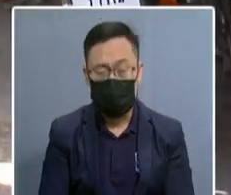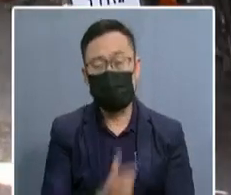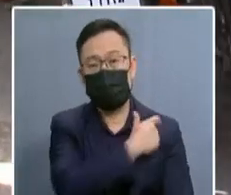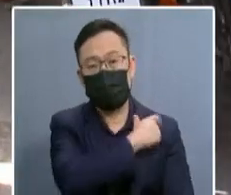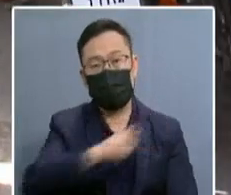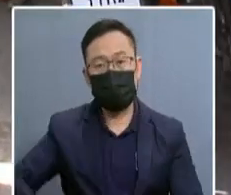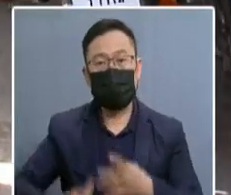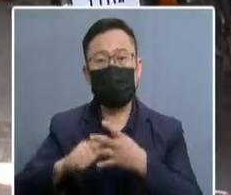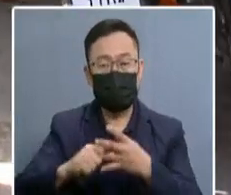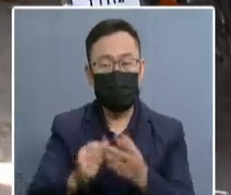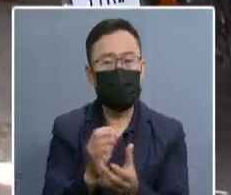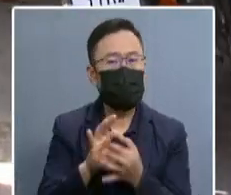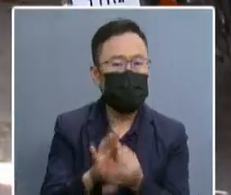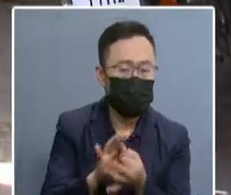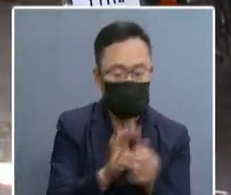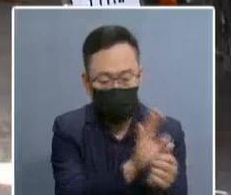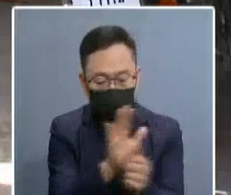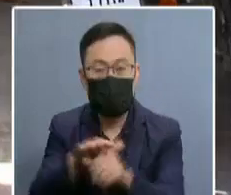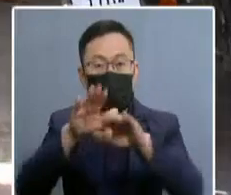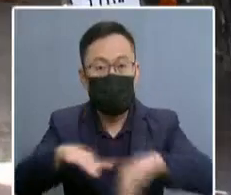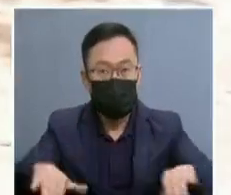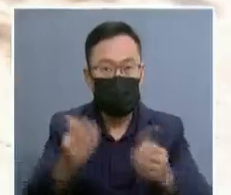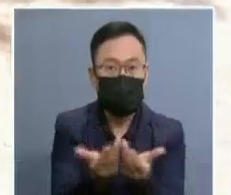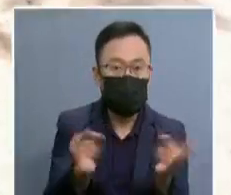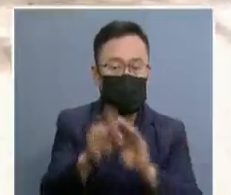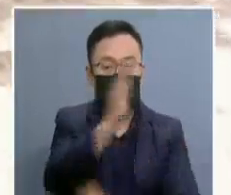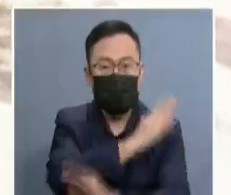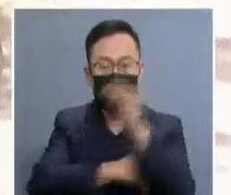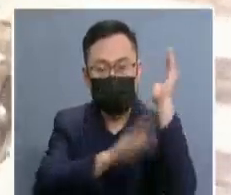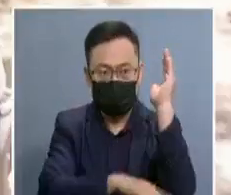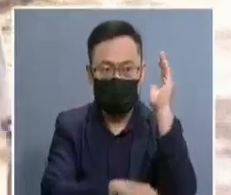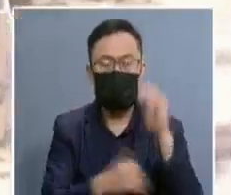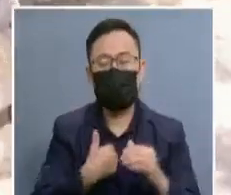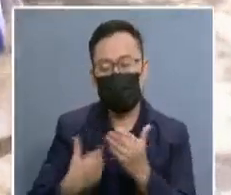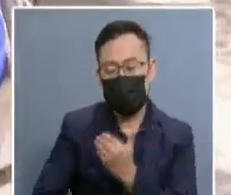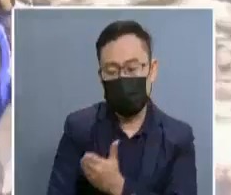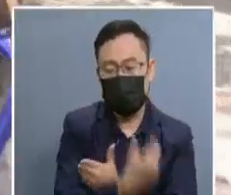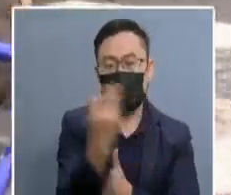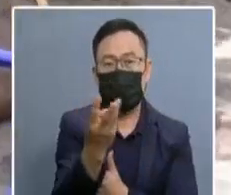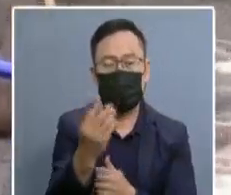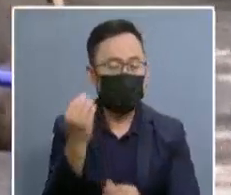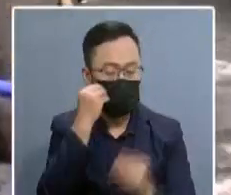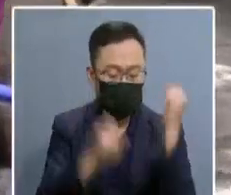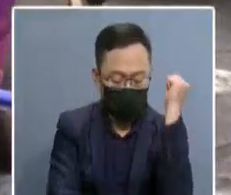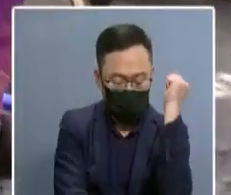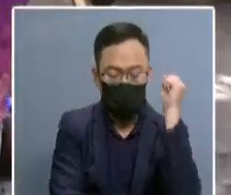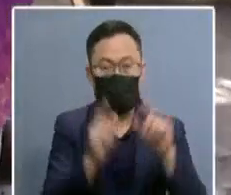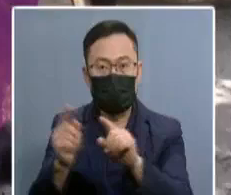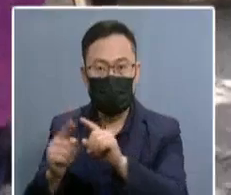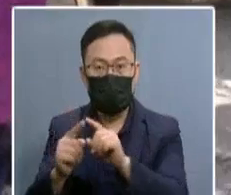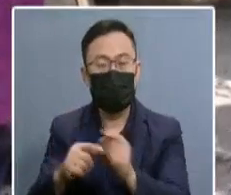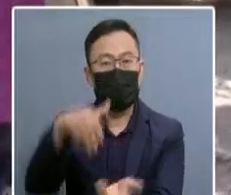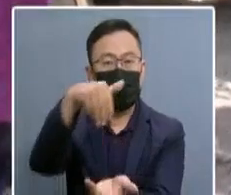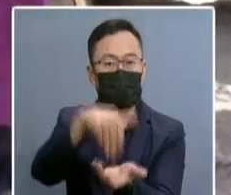ใยเด็กพิการและครอบครัวในพื้นที่จังหวัดชายแดนภาคใต้ซึ่งยังมีอีกจำนวนมากที่ขาดโอกาสและยากจนซึ่งศูนย์อำนวยการบริหาร